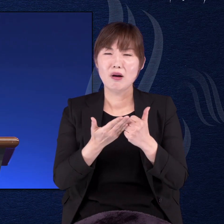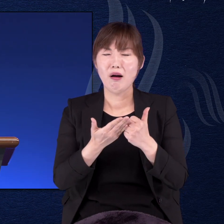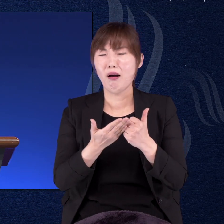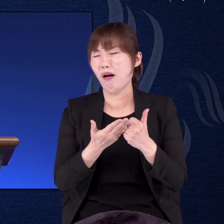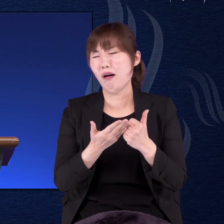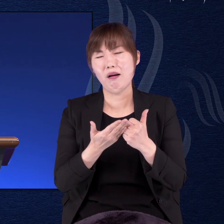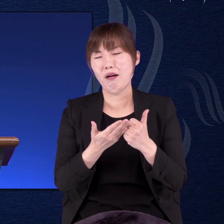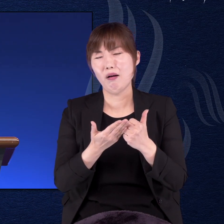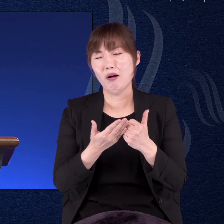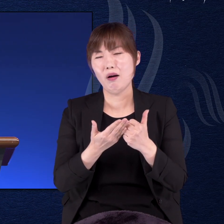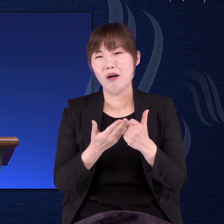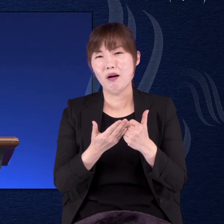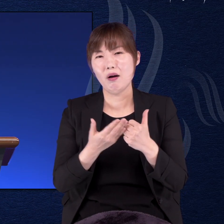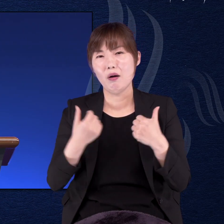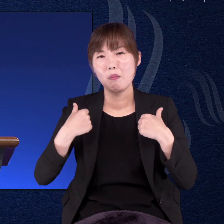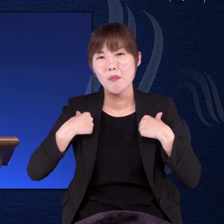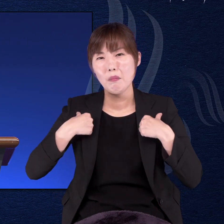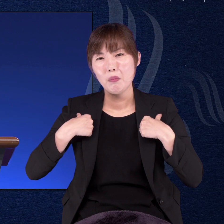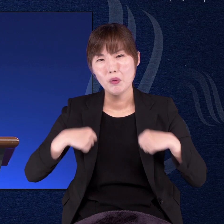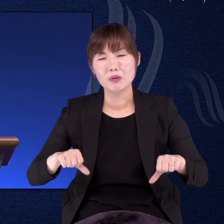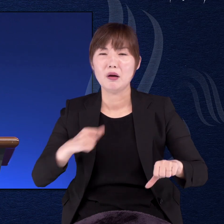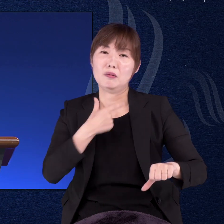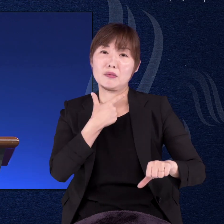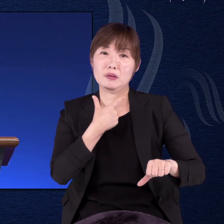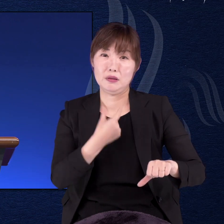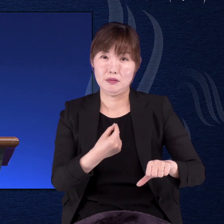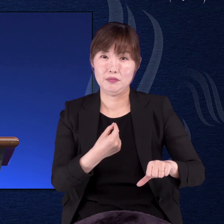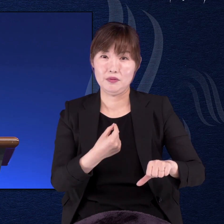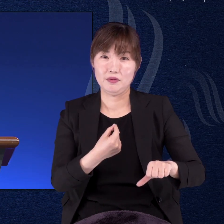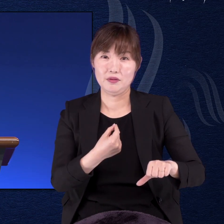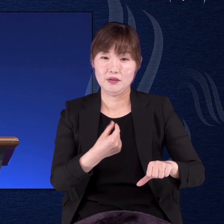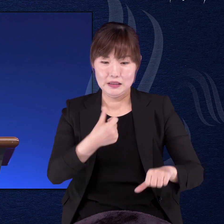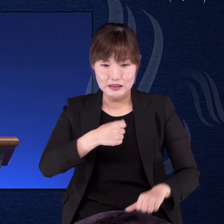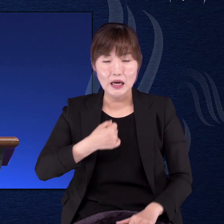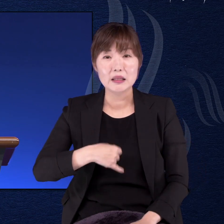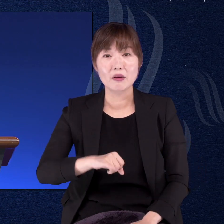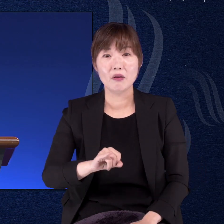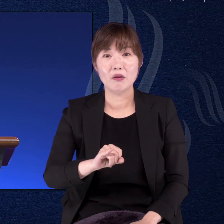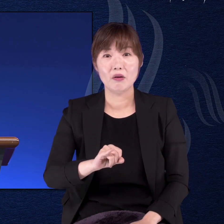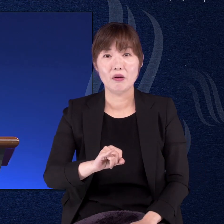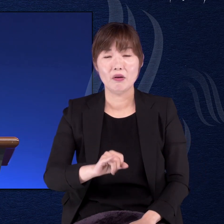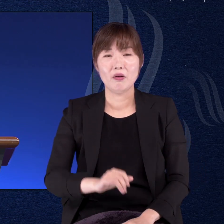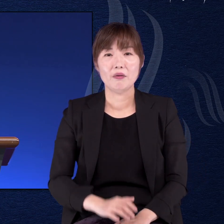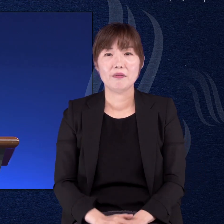때도 있잖아요. 그 아이, 하나님이